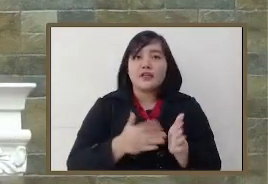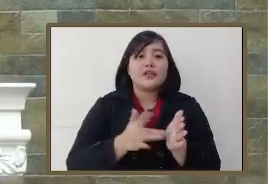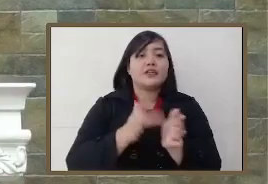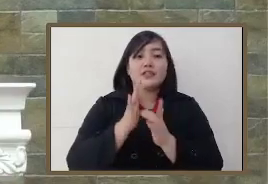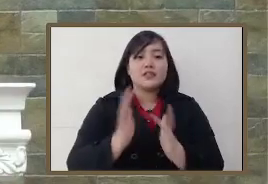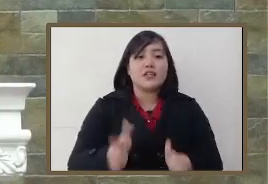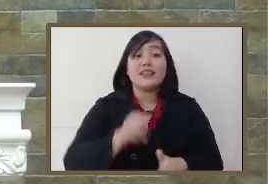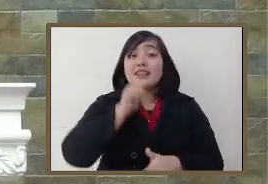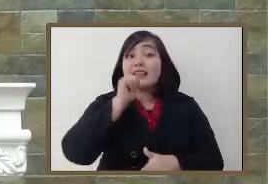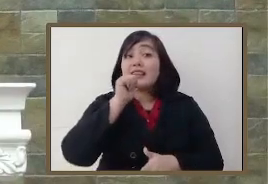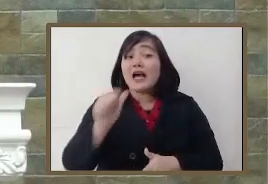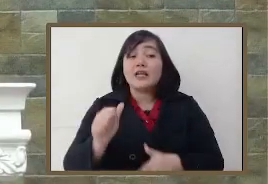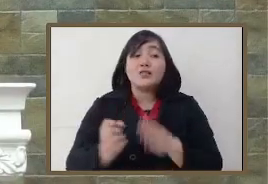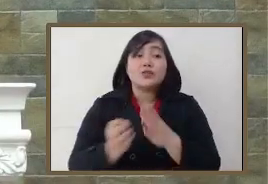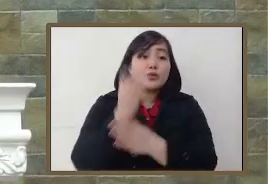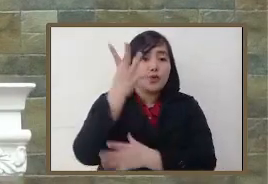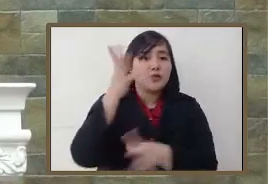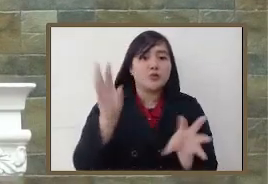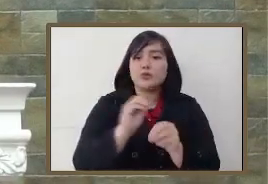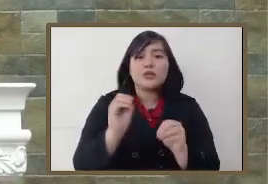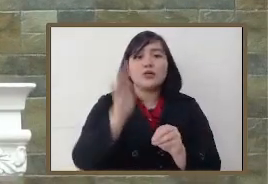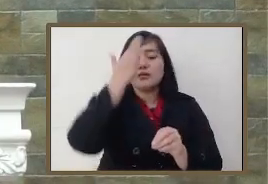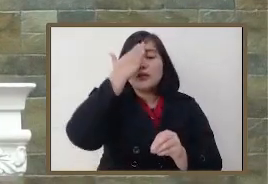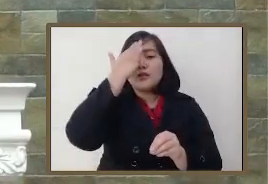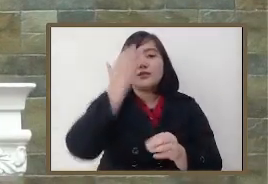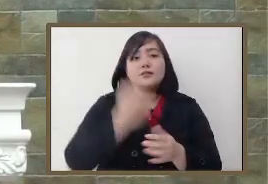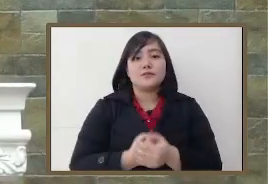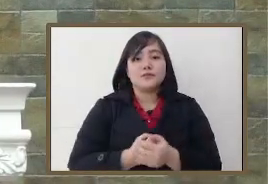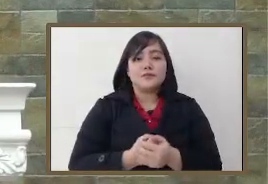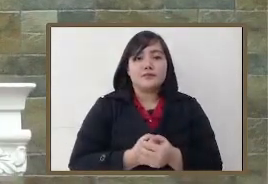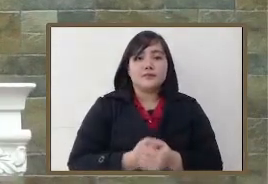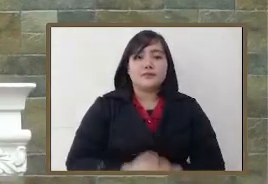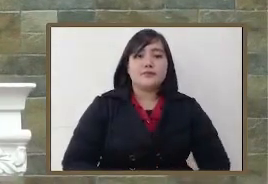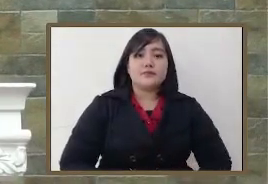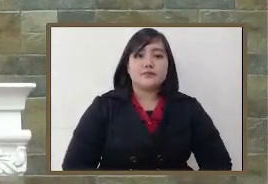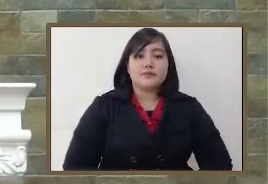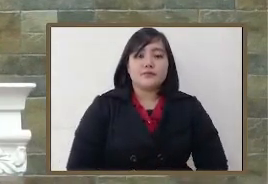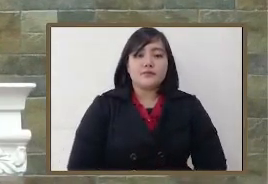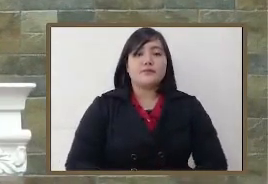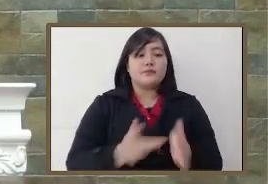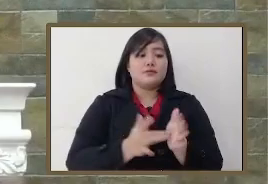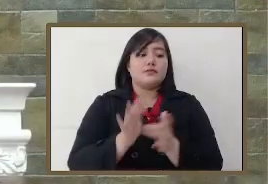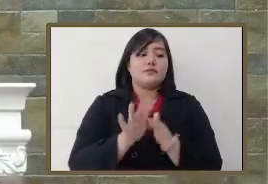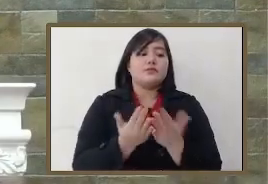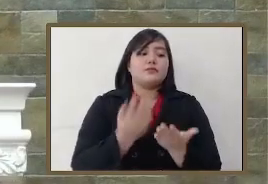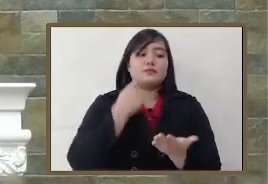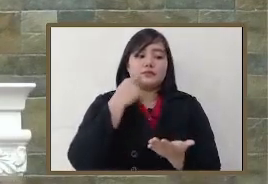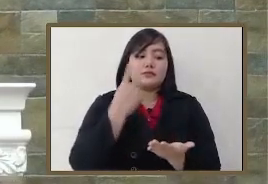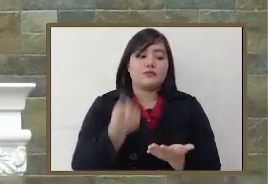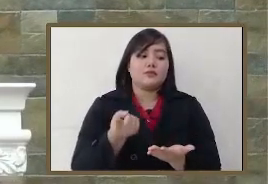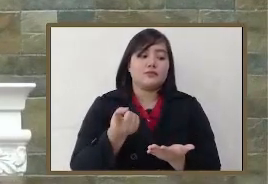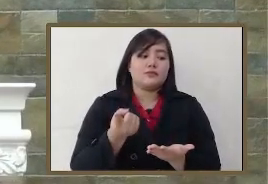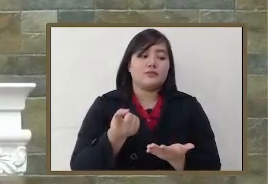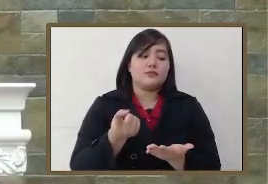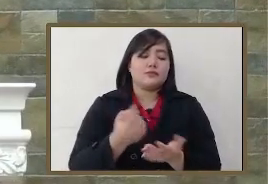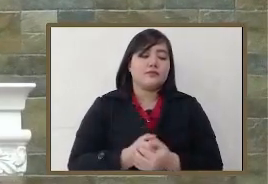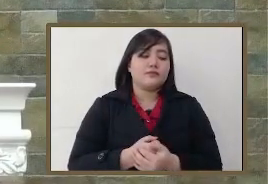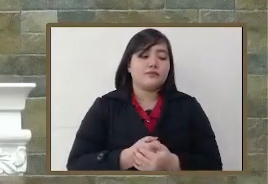mga kapatid. Okay? Now, tandaan nyo dito, mga kapatid. At sabi ng Biblia, sa binasa po natin,